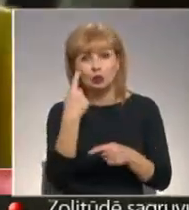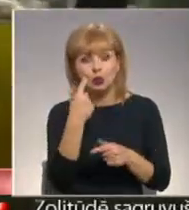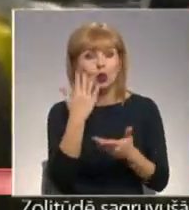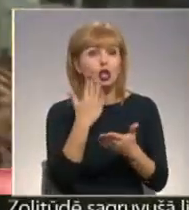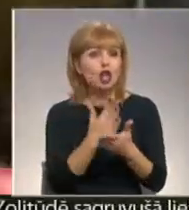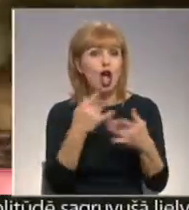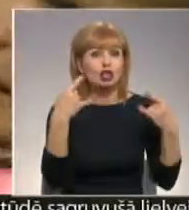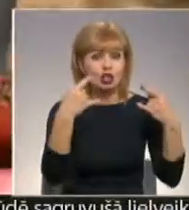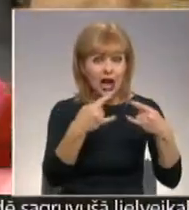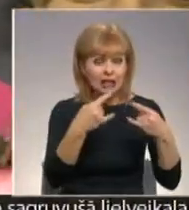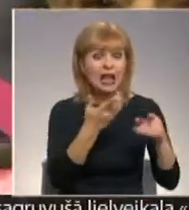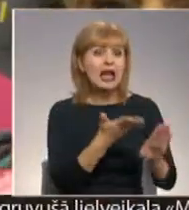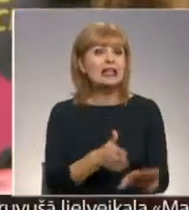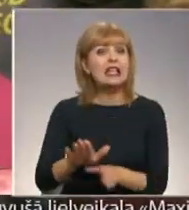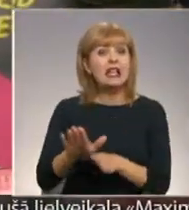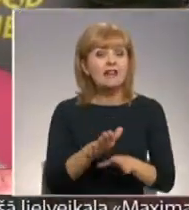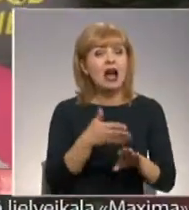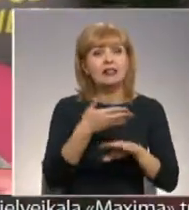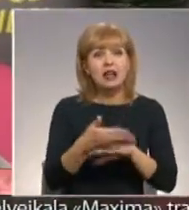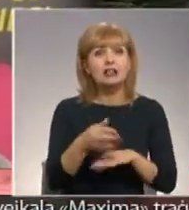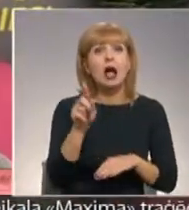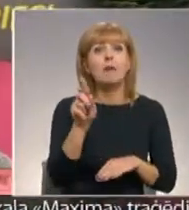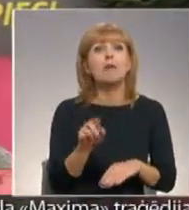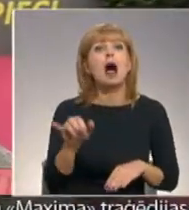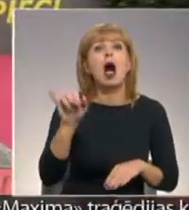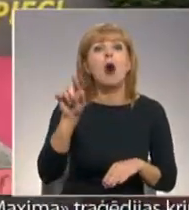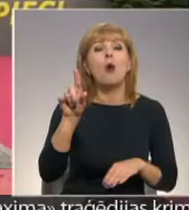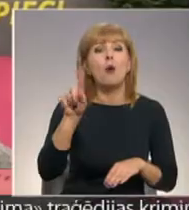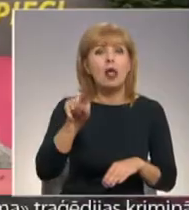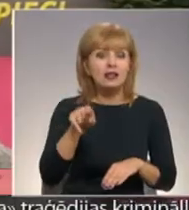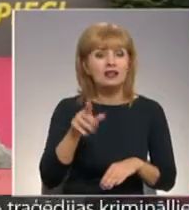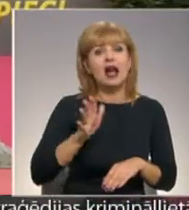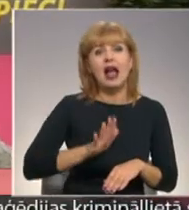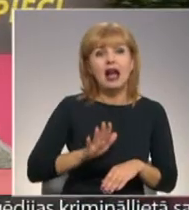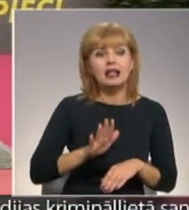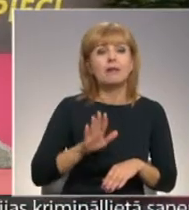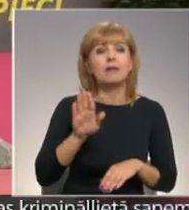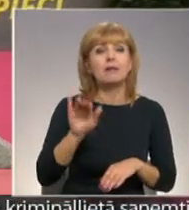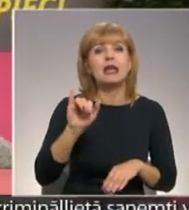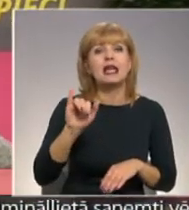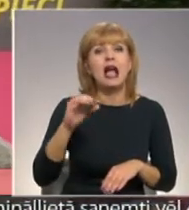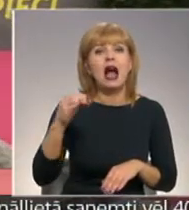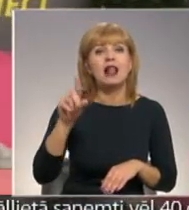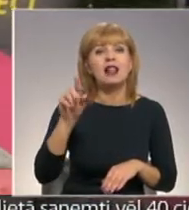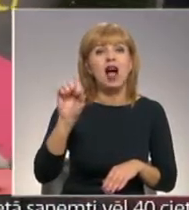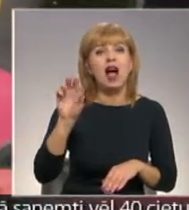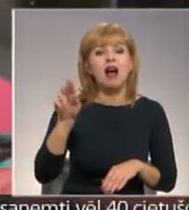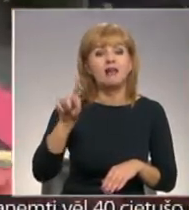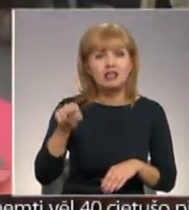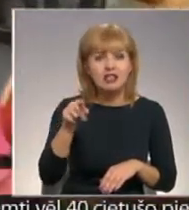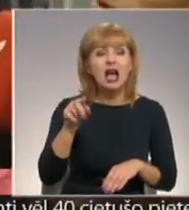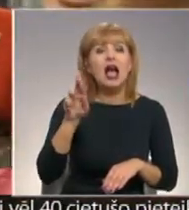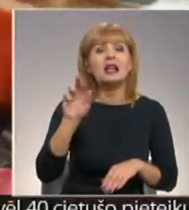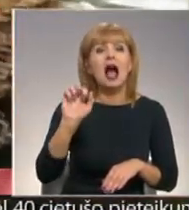šī divāniņa pavisam drīz viesosies Raimonds Pauls. Šovakar šeit gaidāms arī Ainārs Mielaus Agnese Rakovska.